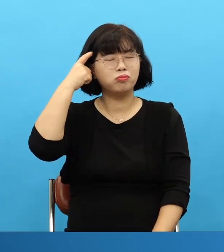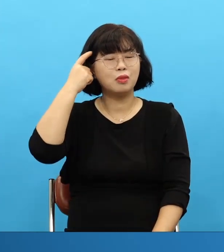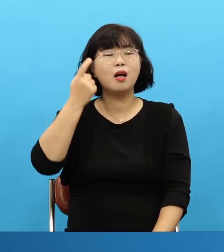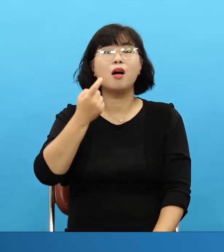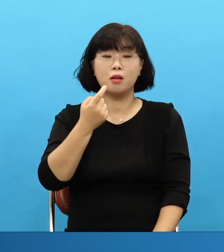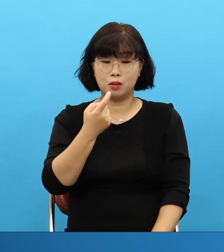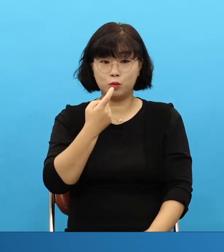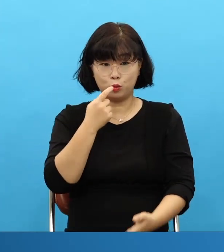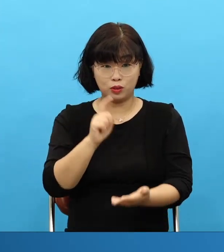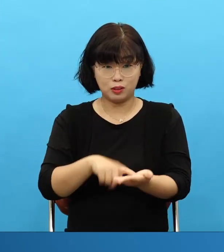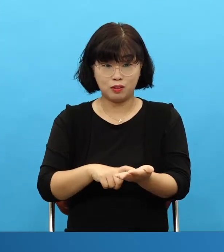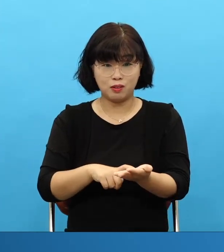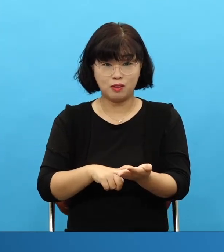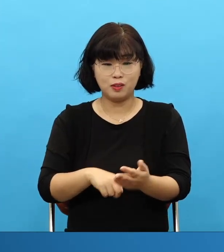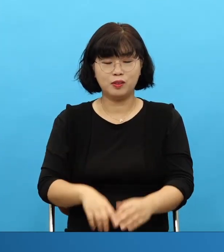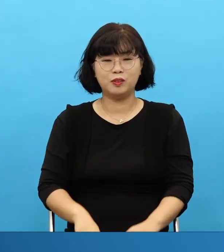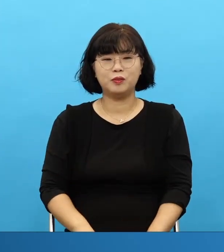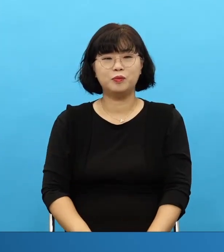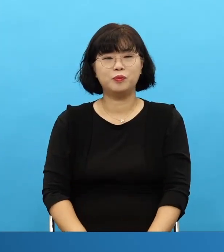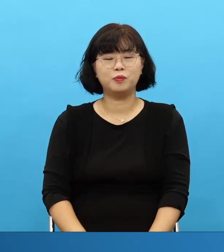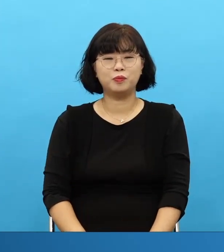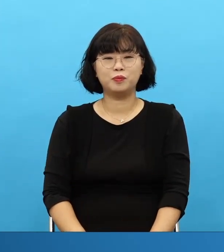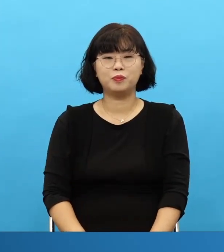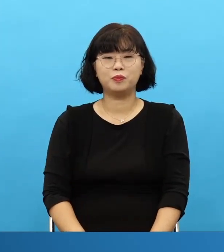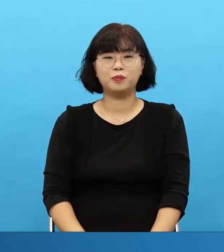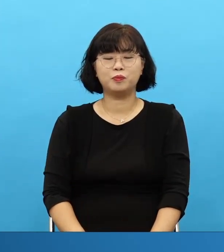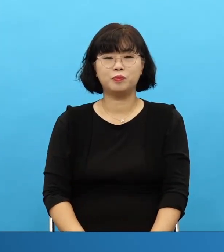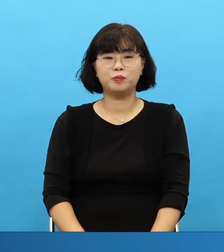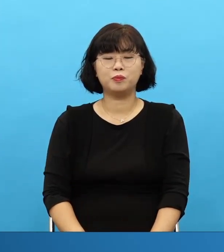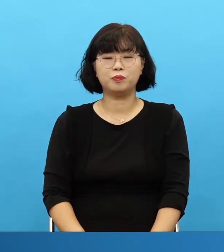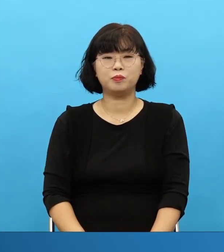하나님은 여러분에게